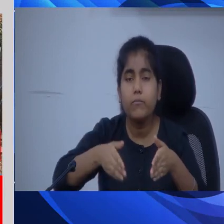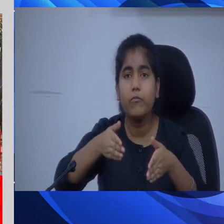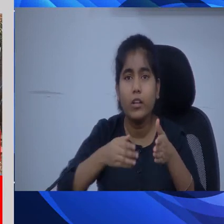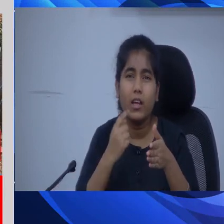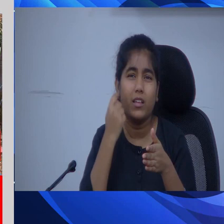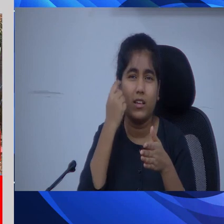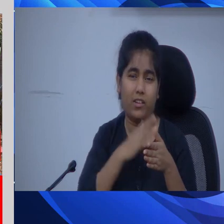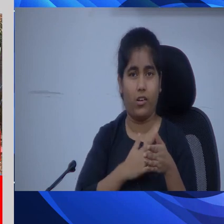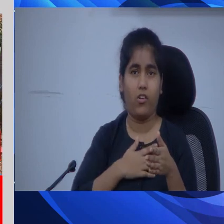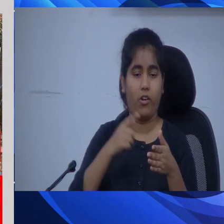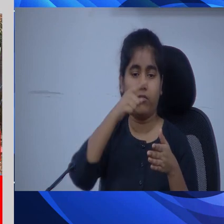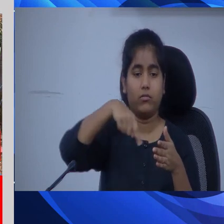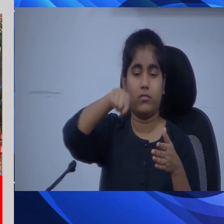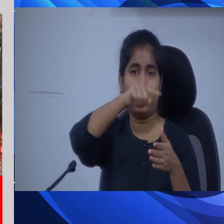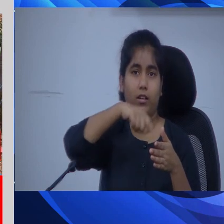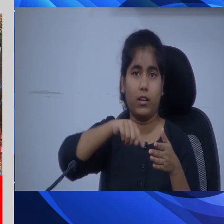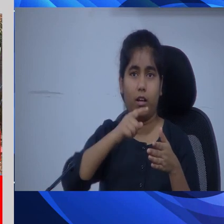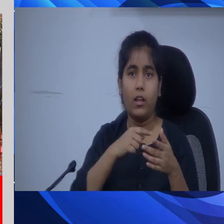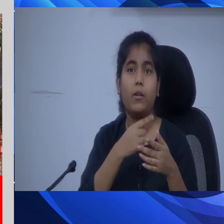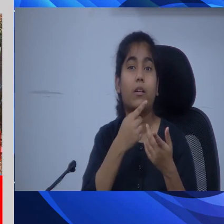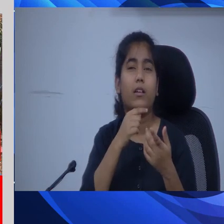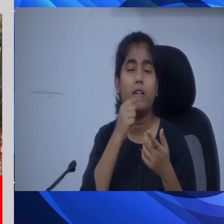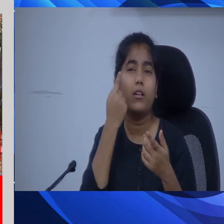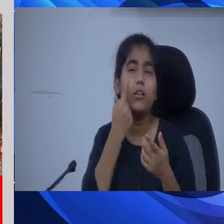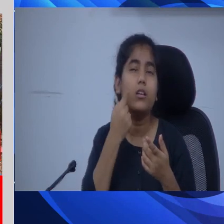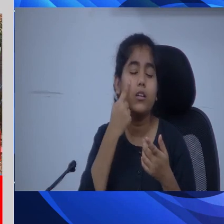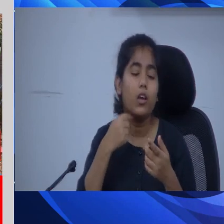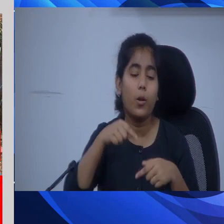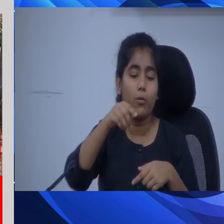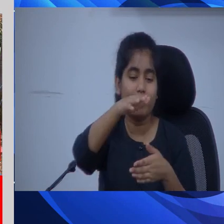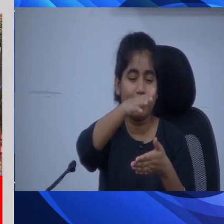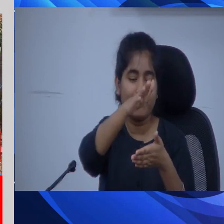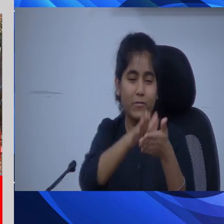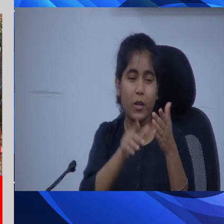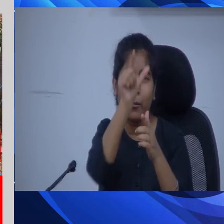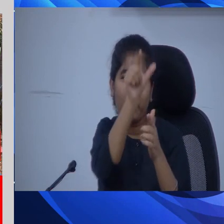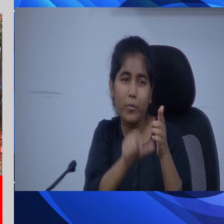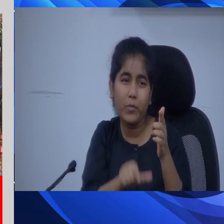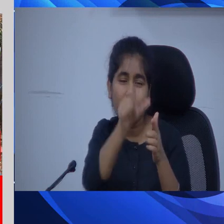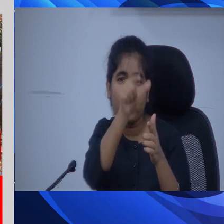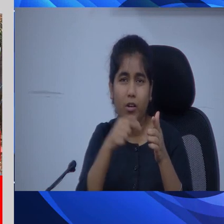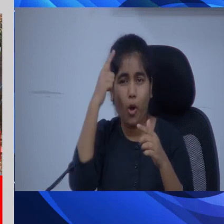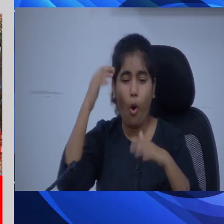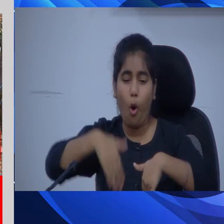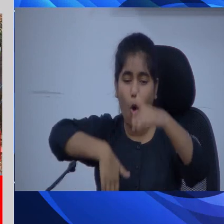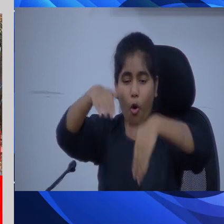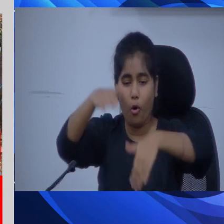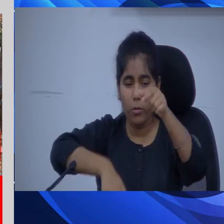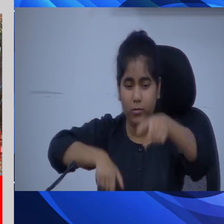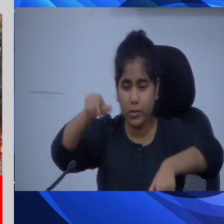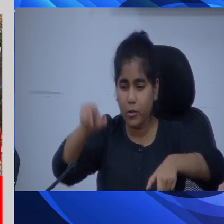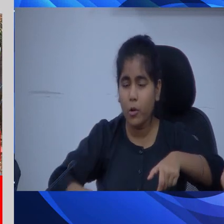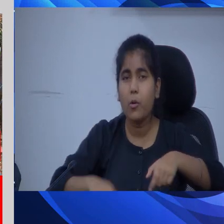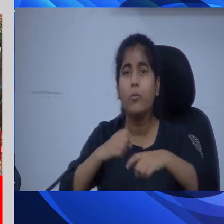अगर आप ग्रीन जहाँ पे फोटो बनी है एक्सेसिबल रूट में उसमें येलो स्ट्रिप एक देखेंगे, और आपने कई बार देखी भी होगी रोड्स पे,